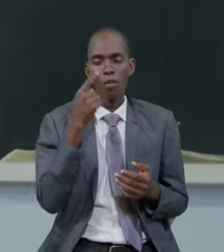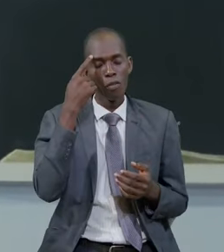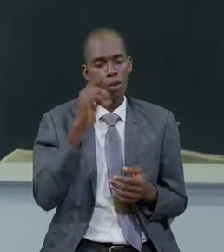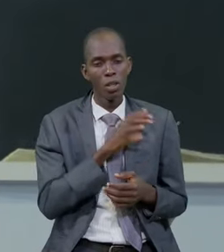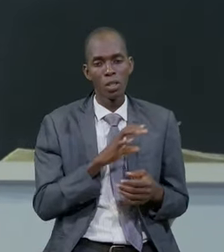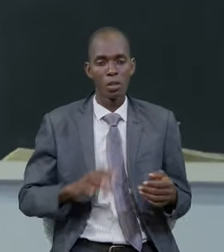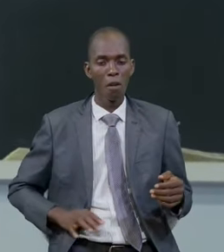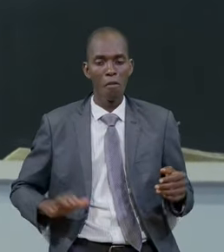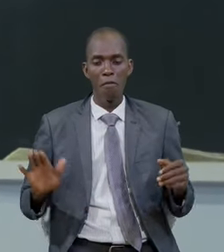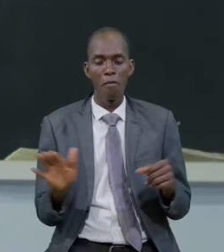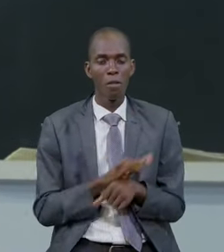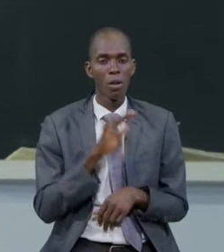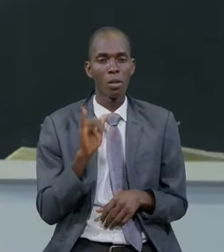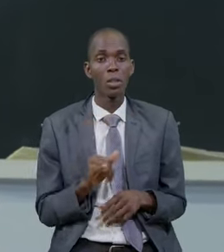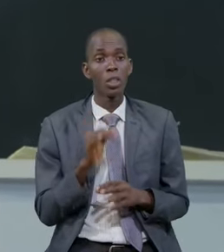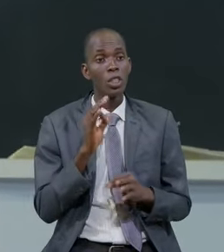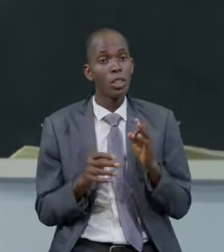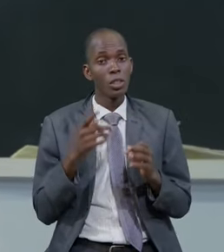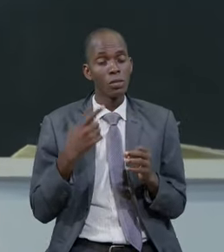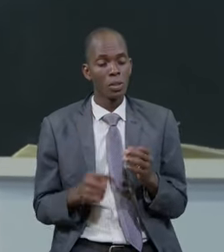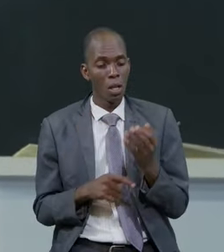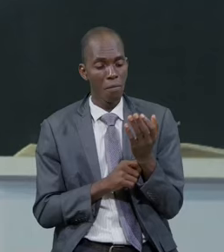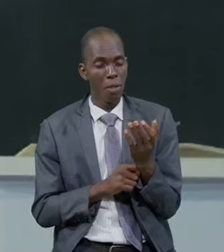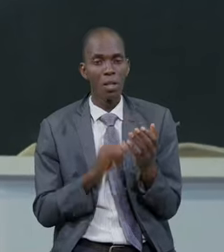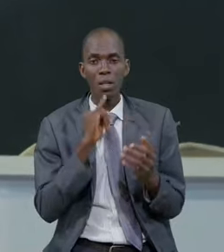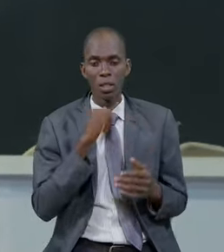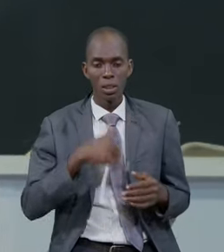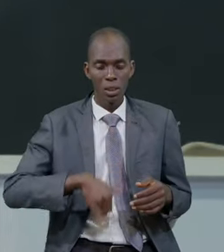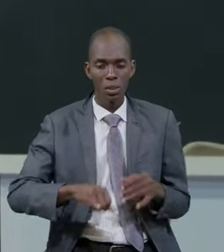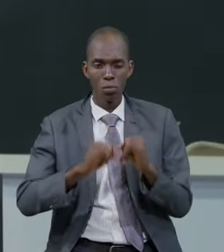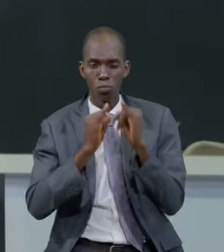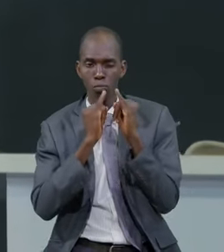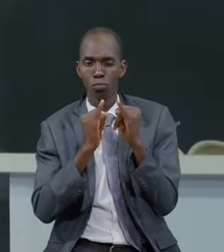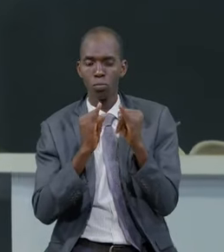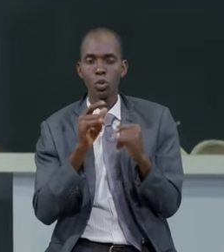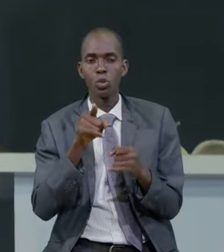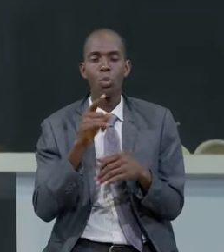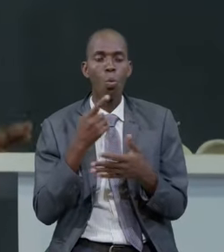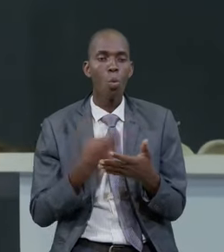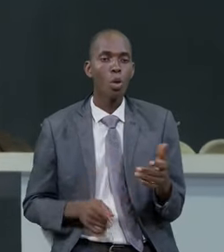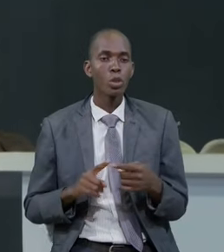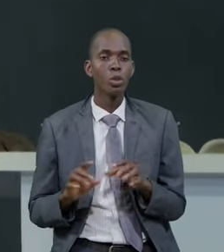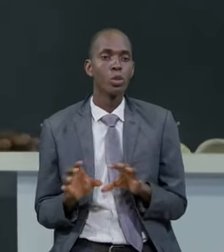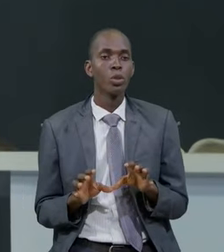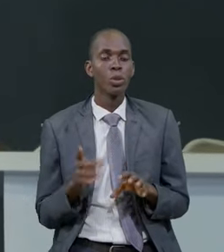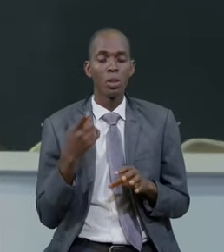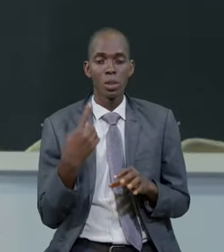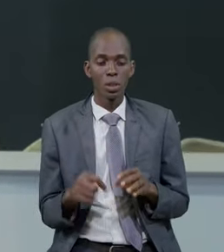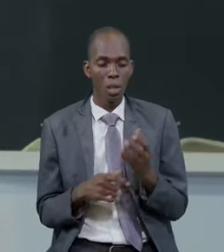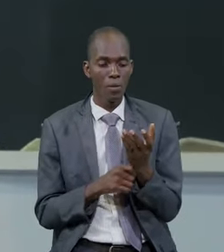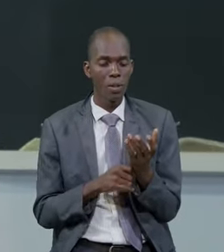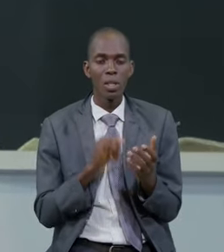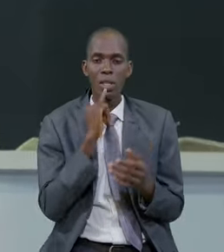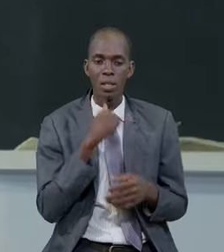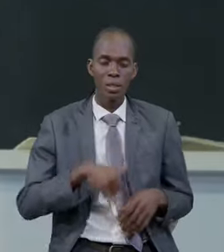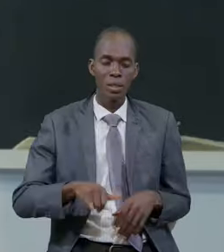Si la chair continue à te dicter ce que tu dois faire, si la chair te dicte